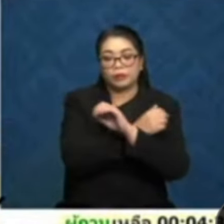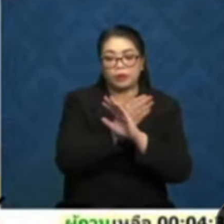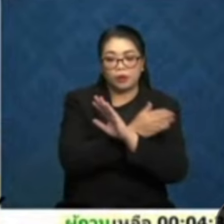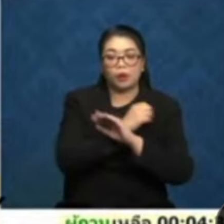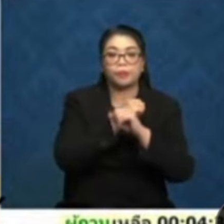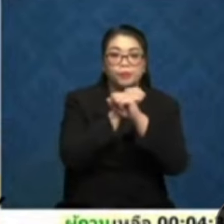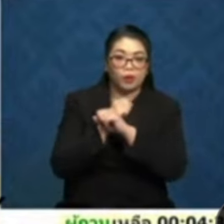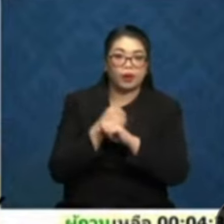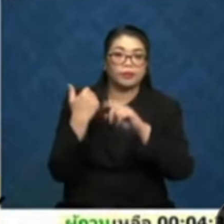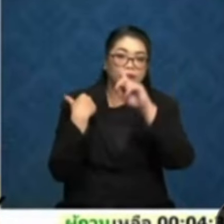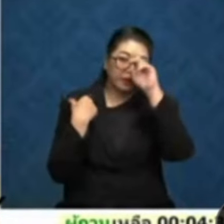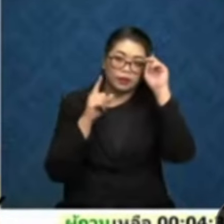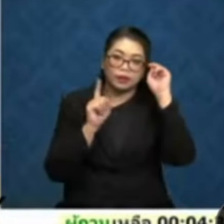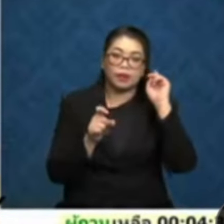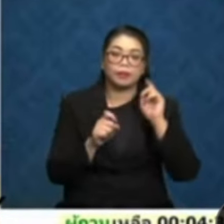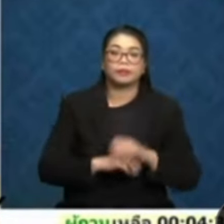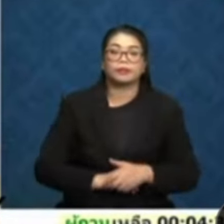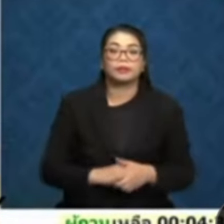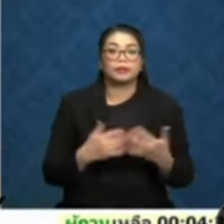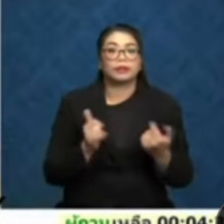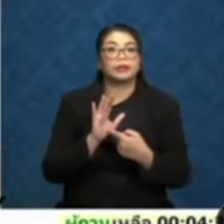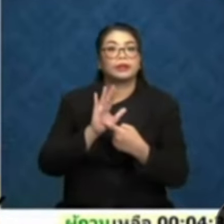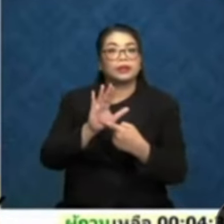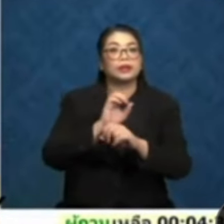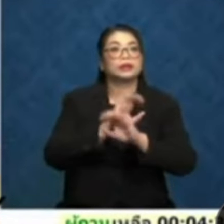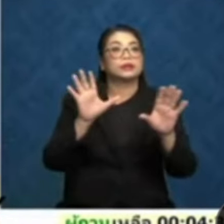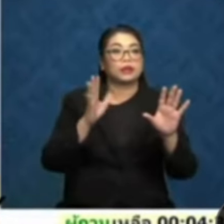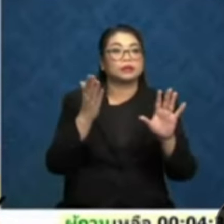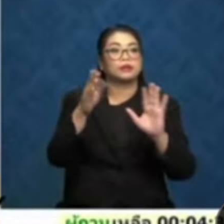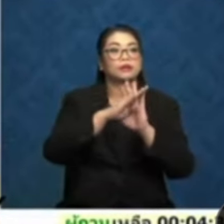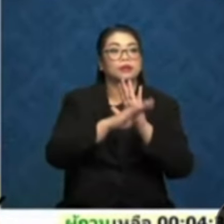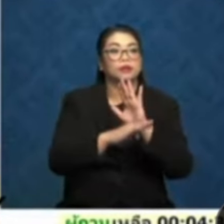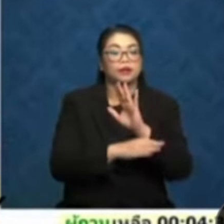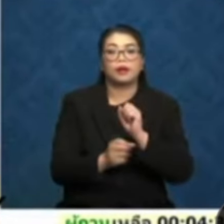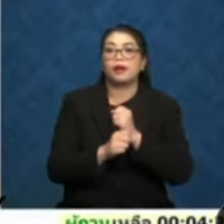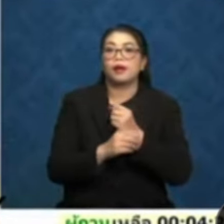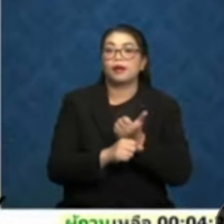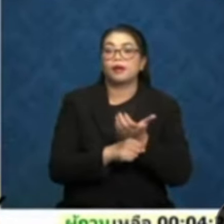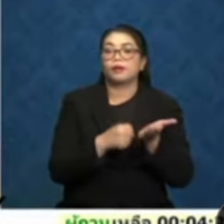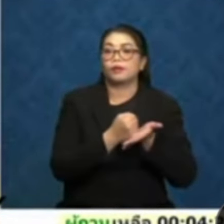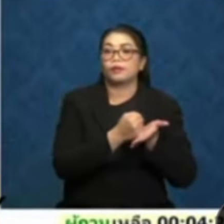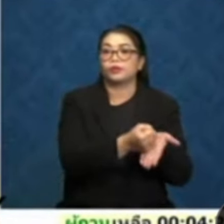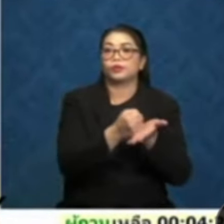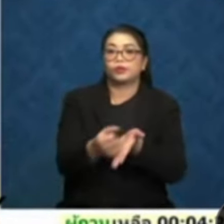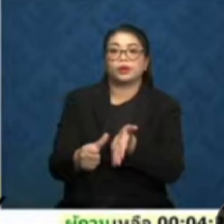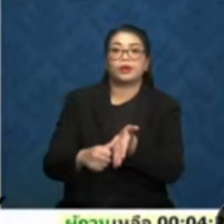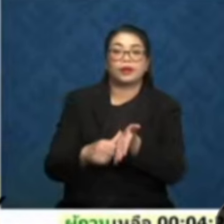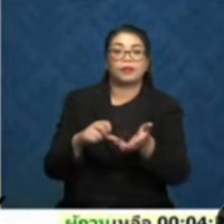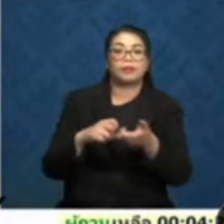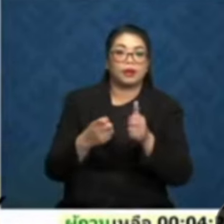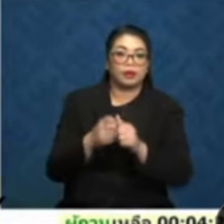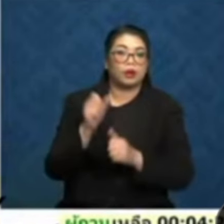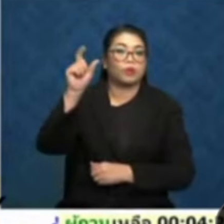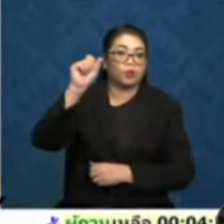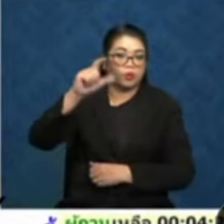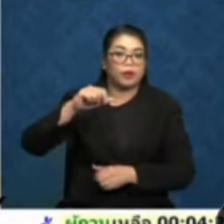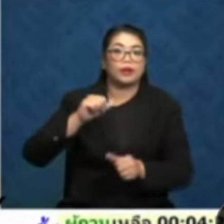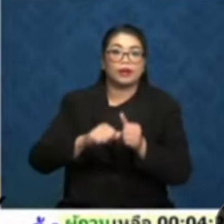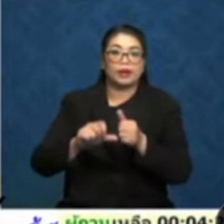ให้ท่านรัฐมนตรีตอบชัดๆซึ่งผมคิดว่าเรามีข้อเสนอที่ชัดเจนมากครับในการทำให้เกิดการแก้ไขปัญหาเหล่านี้ได้อย่างทันท่วง